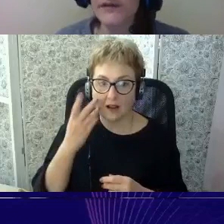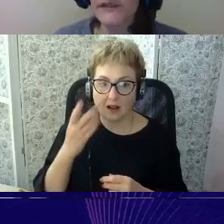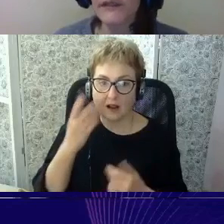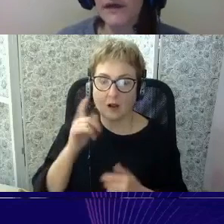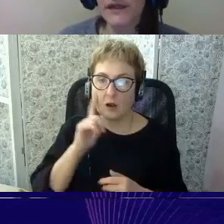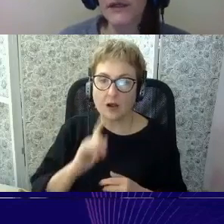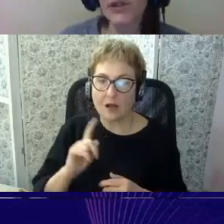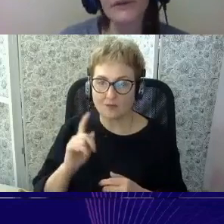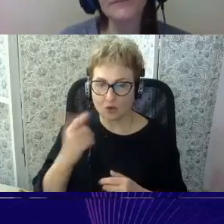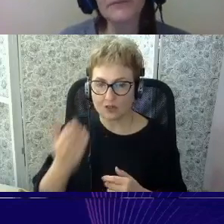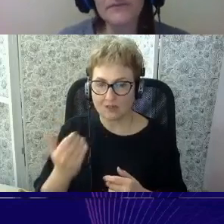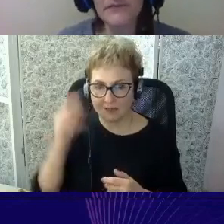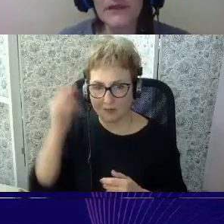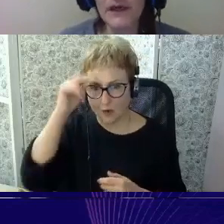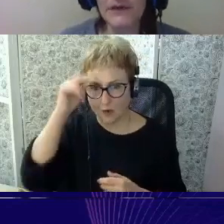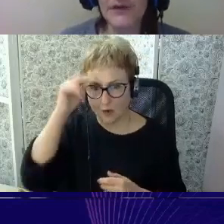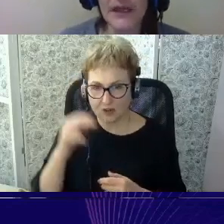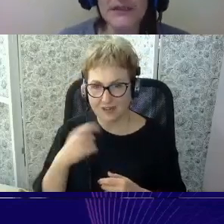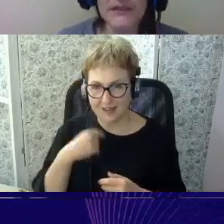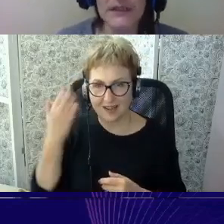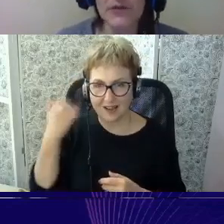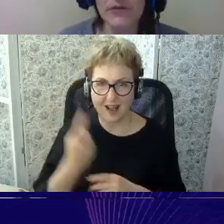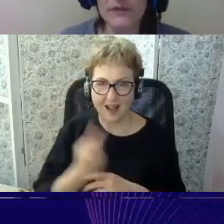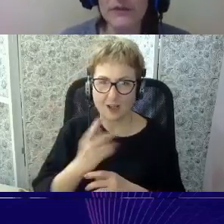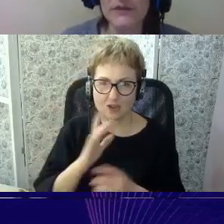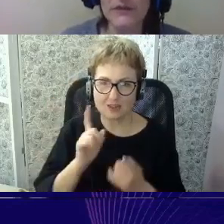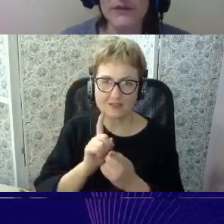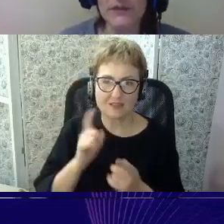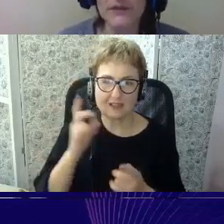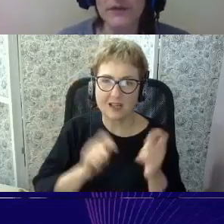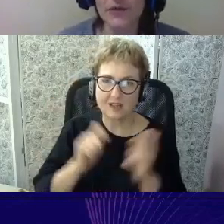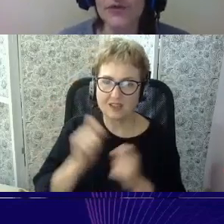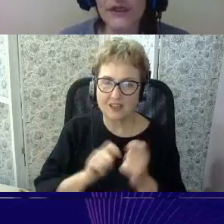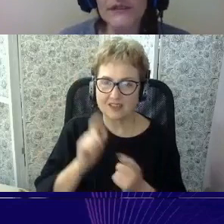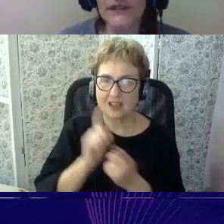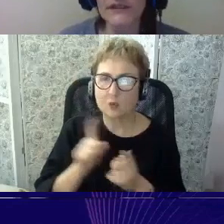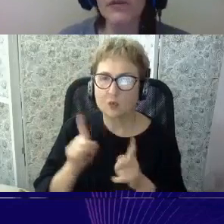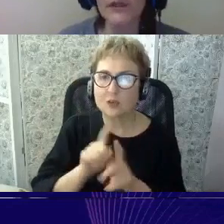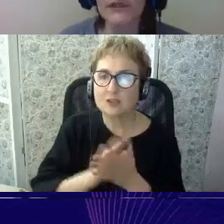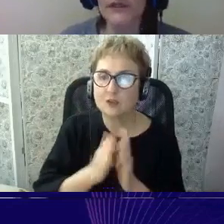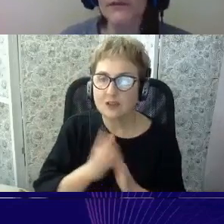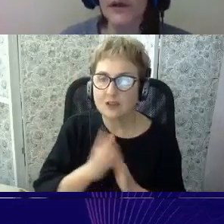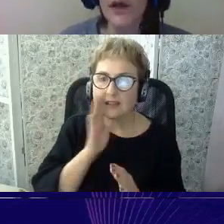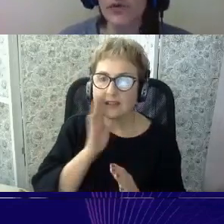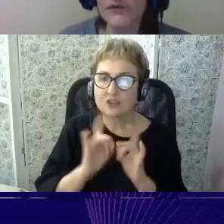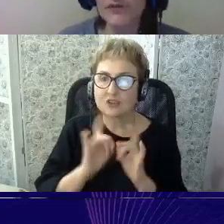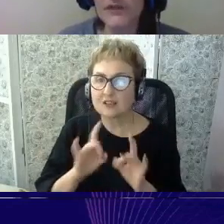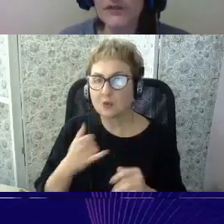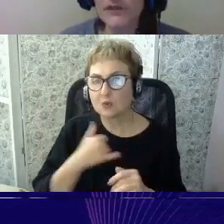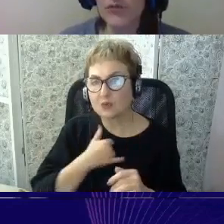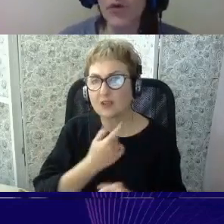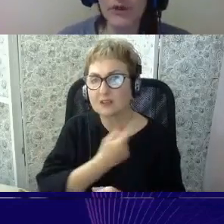обучения. Знаете, я однажды на конференции столкнулась с такой ситуацией, когда девушка рассказывала, у